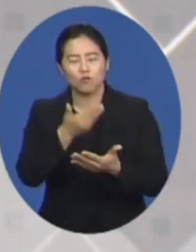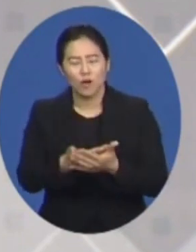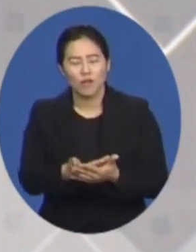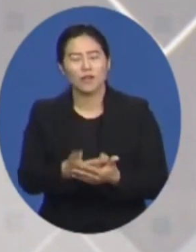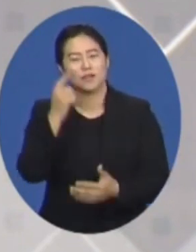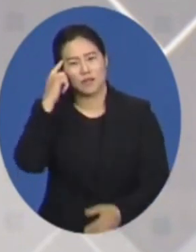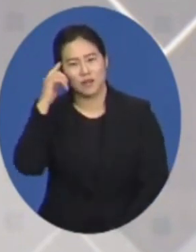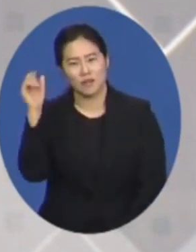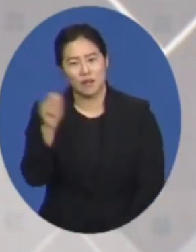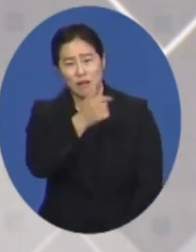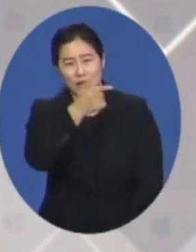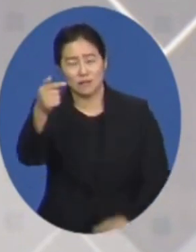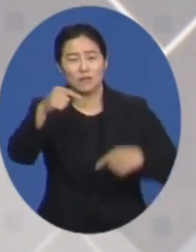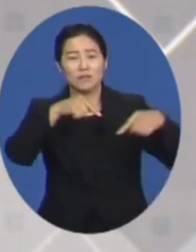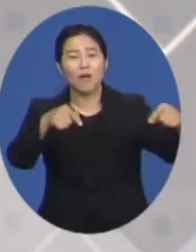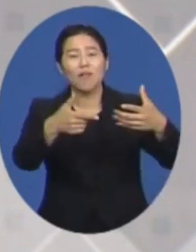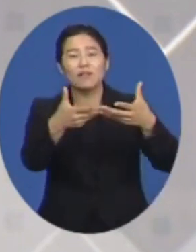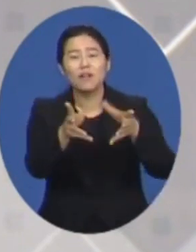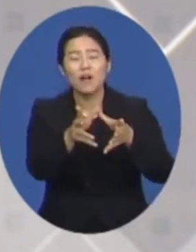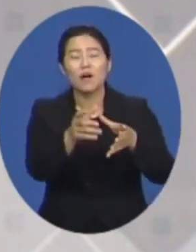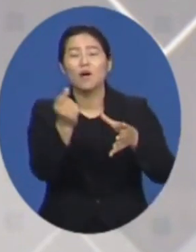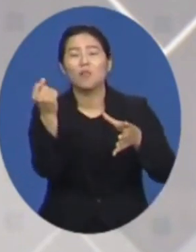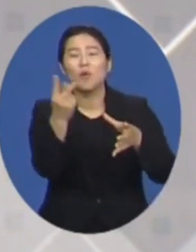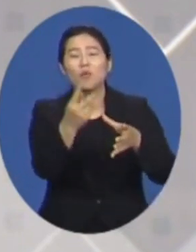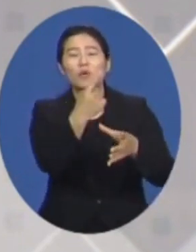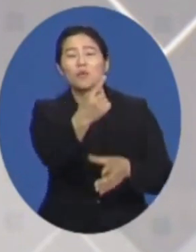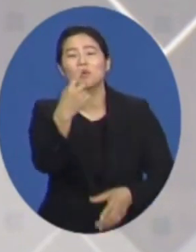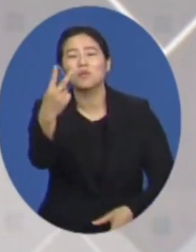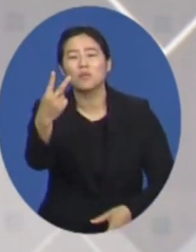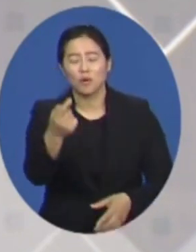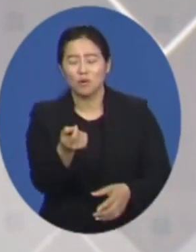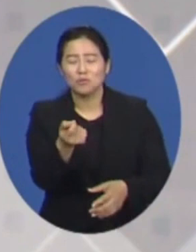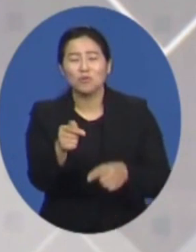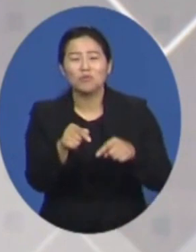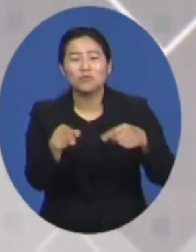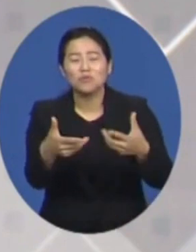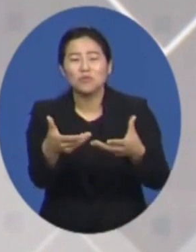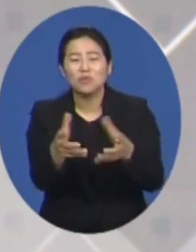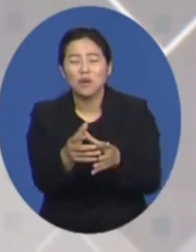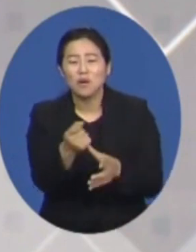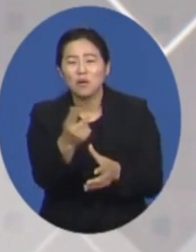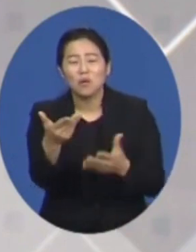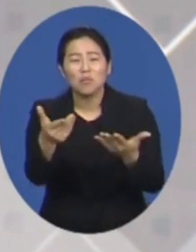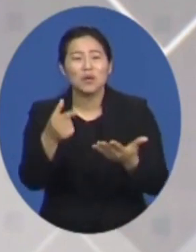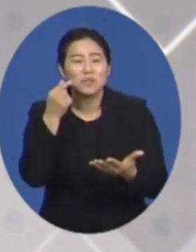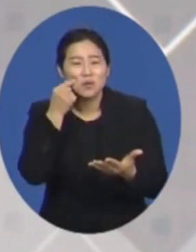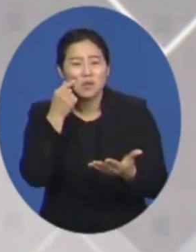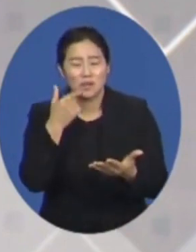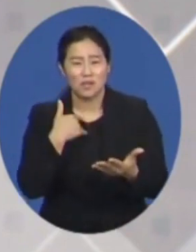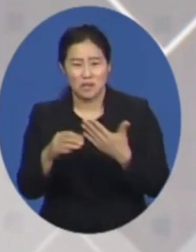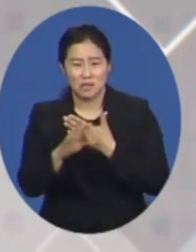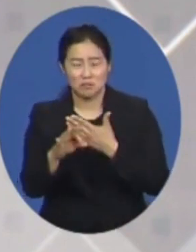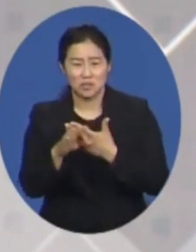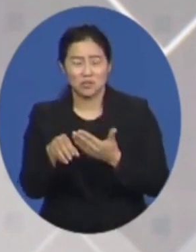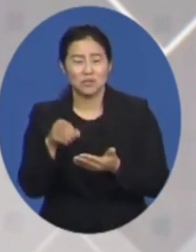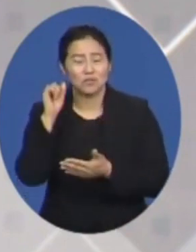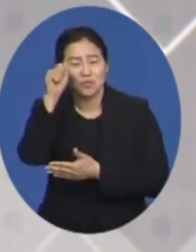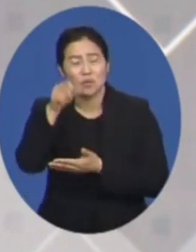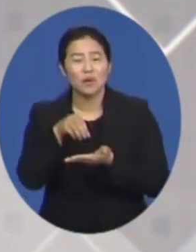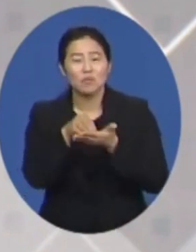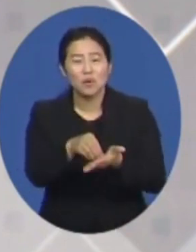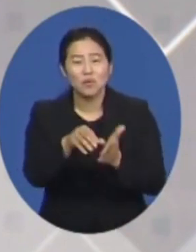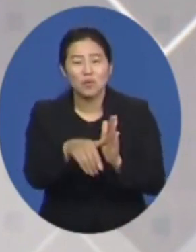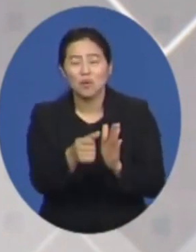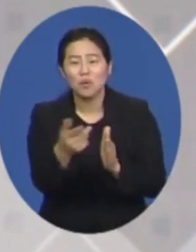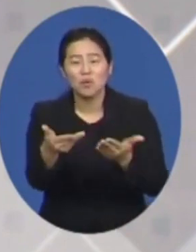어 대 정당은 죄가 1 2 보니 아니고 소수 정당이 교 다 못 받는 예비 후대에 벌어도 표도 복 받는